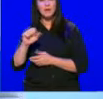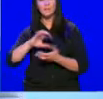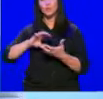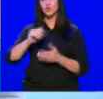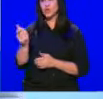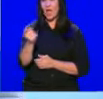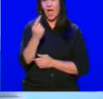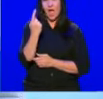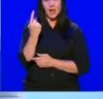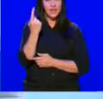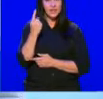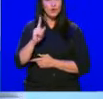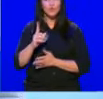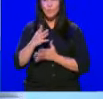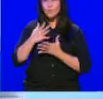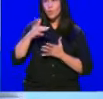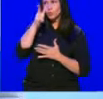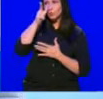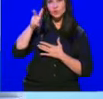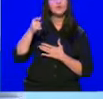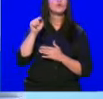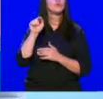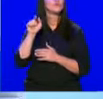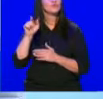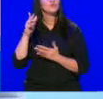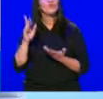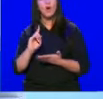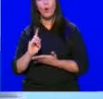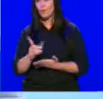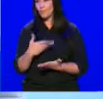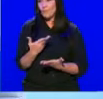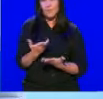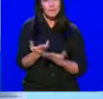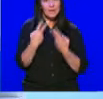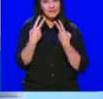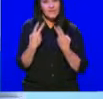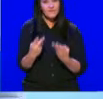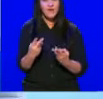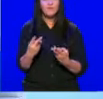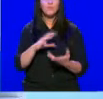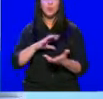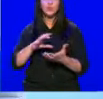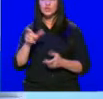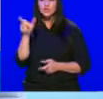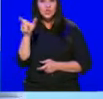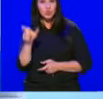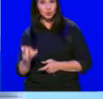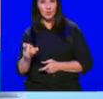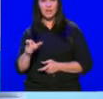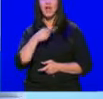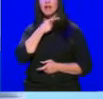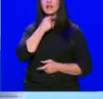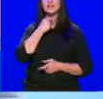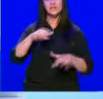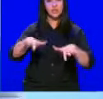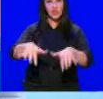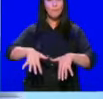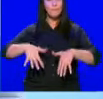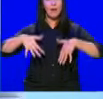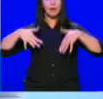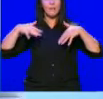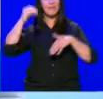елити, които твърде много се отдалечиха от това, което представляват политическите субекти в класическият